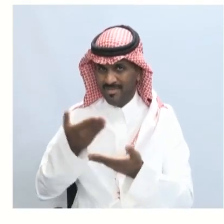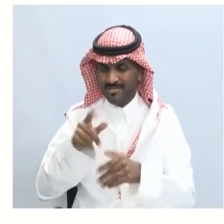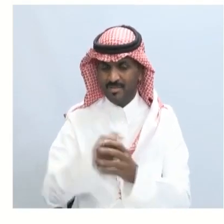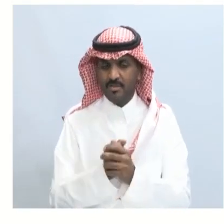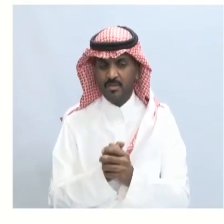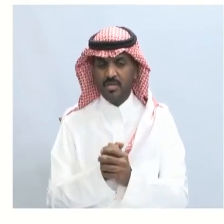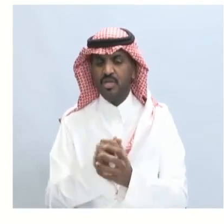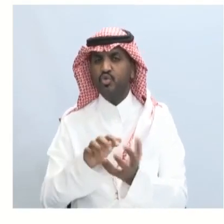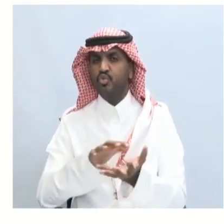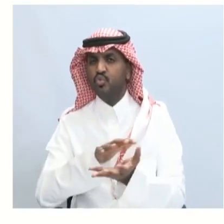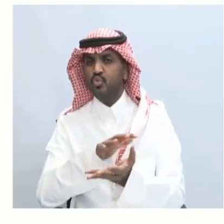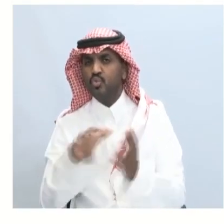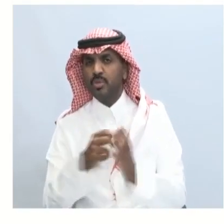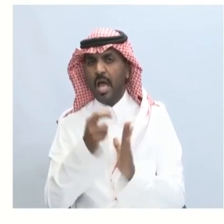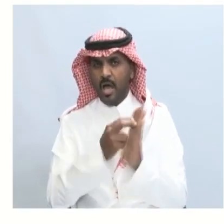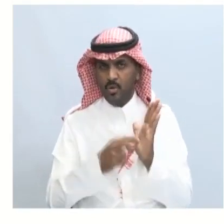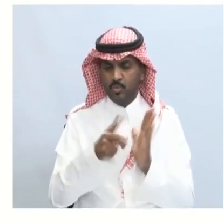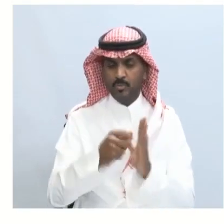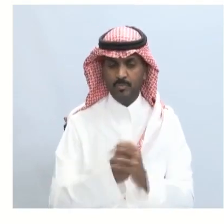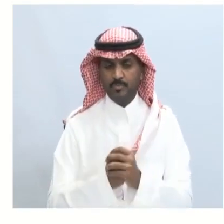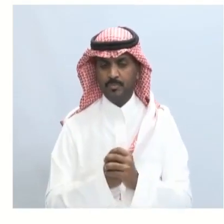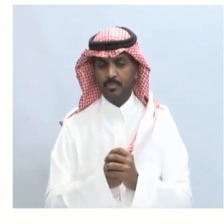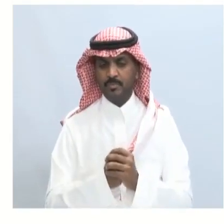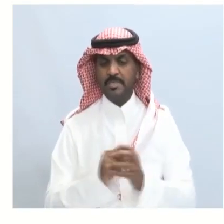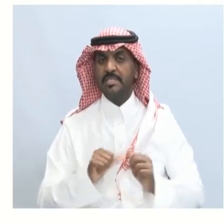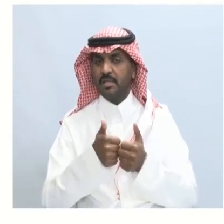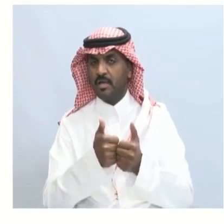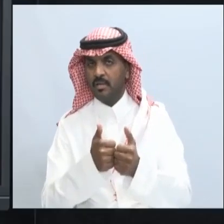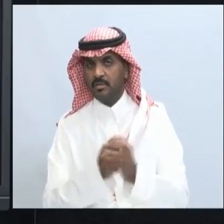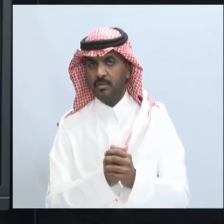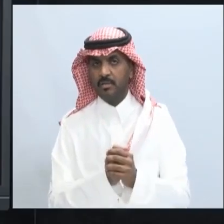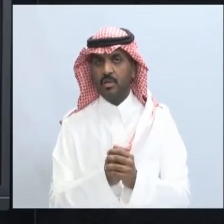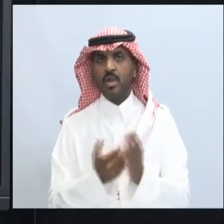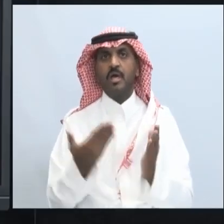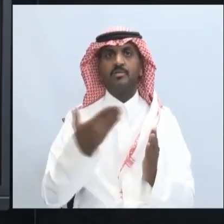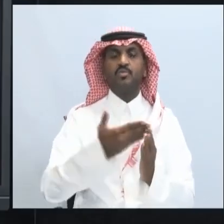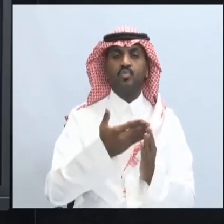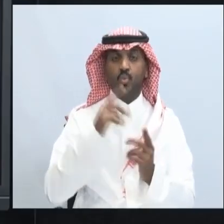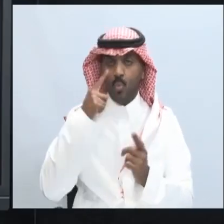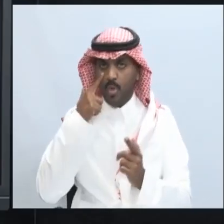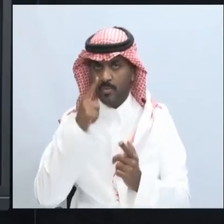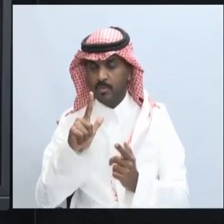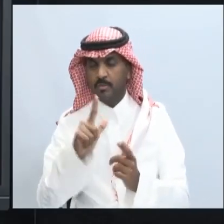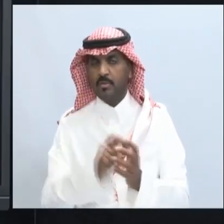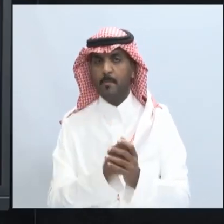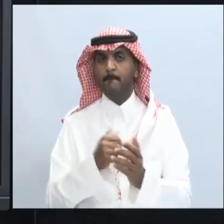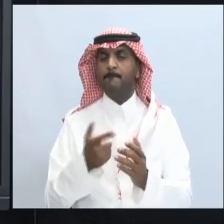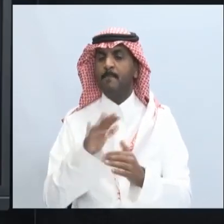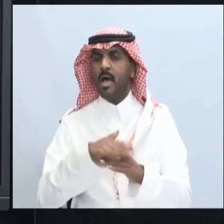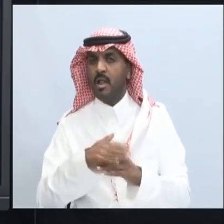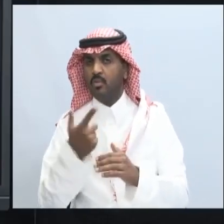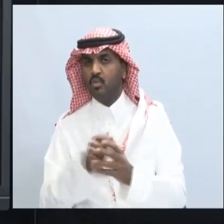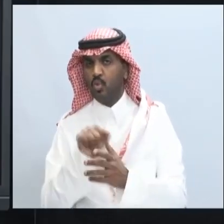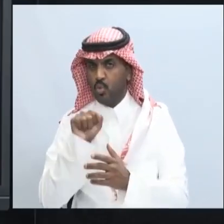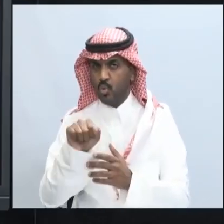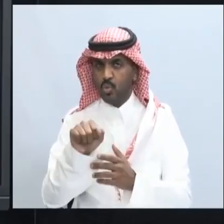قانونيه فاذا عرفنا مكانه استطعنا ان نصل اليه ونبين له ما عليه ما له من